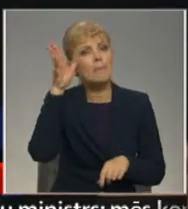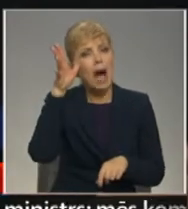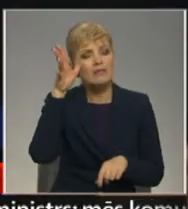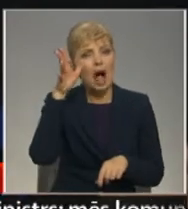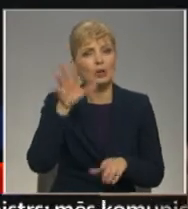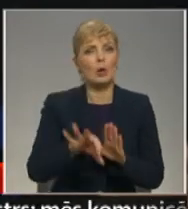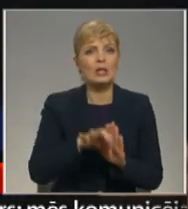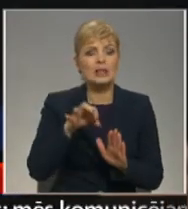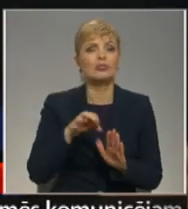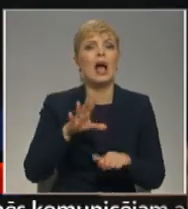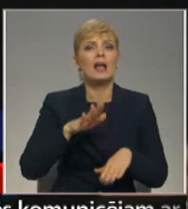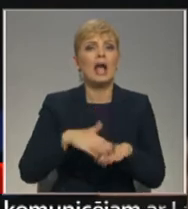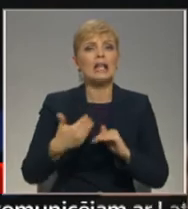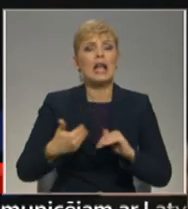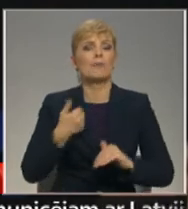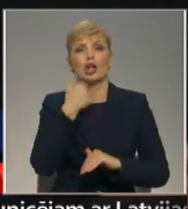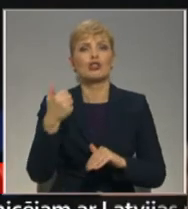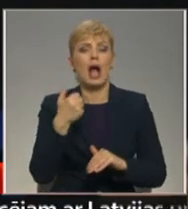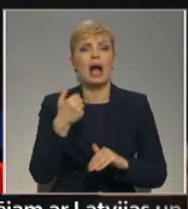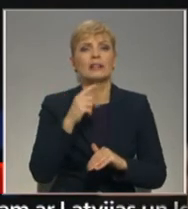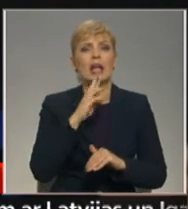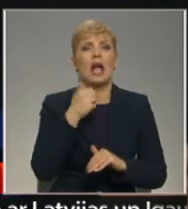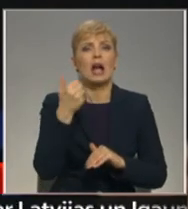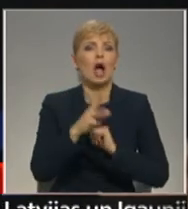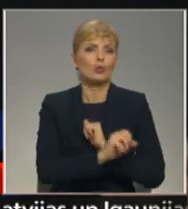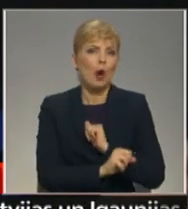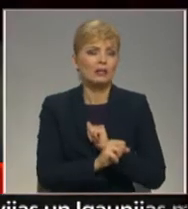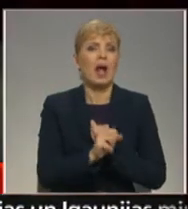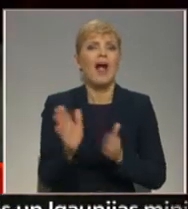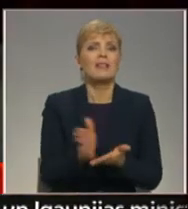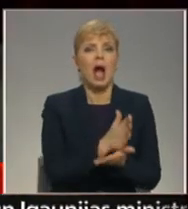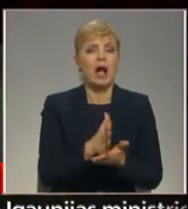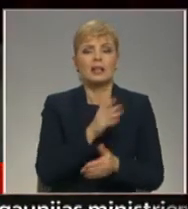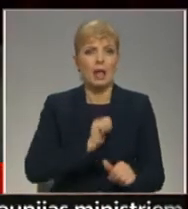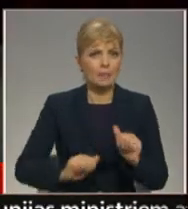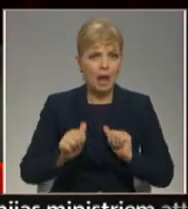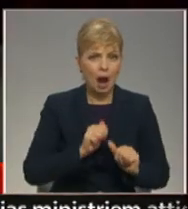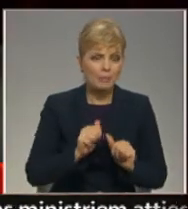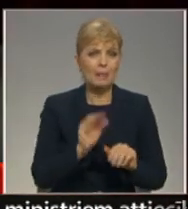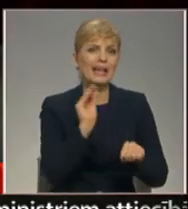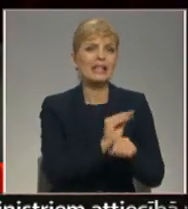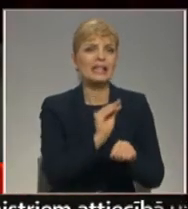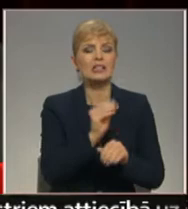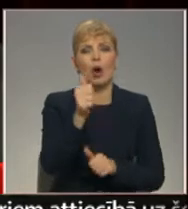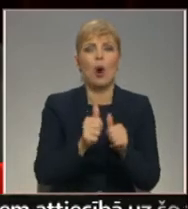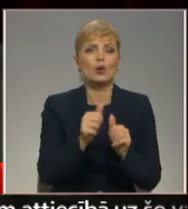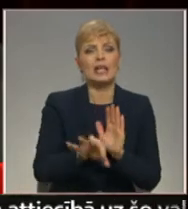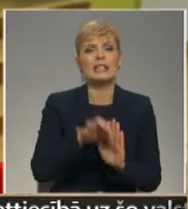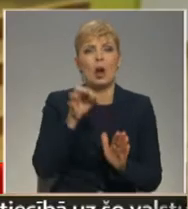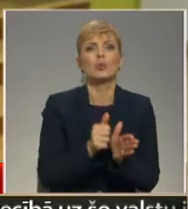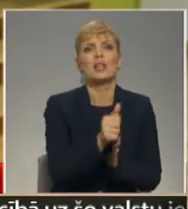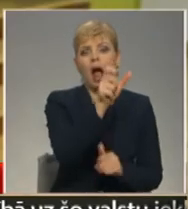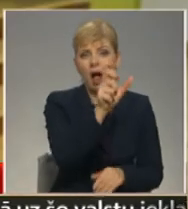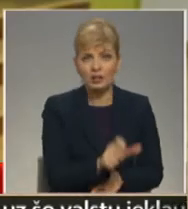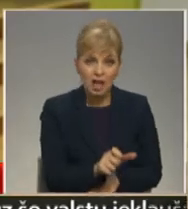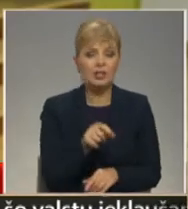kad iepriekšējā gada nogalē daļa iedzīvotāji nebija apmierināta un asi kritizēja konkursa kārtībā izraudzīto kandidātu. Tas ir tas